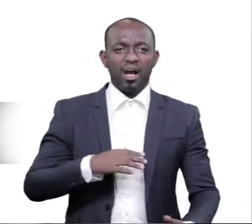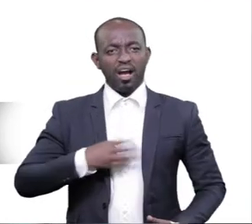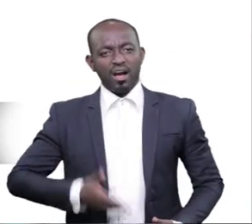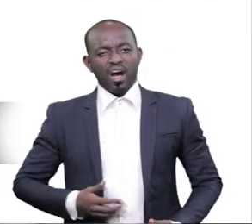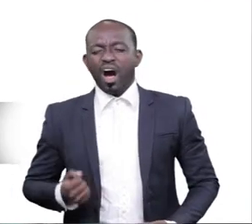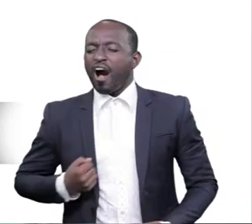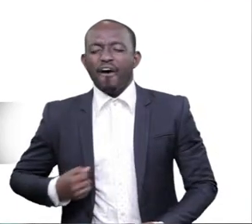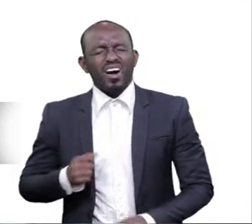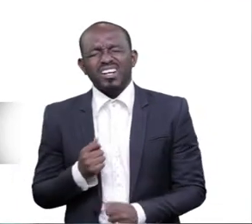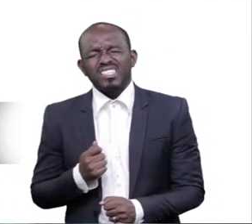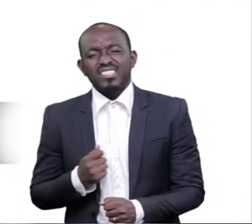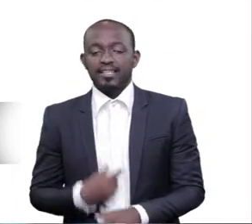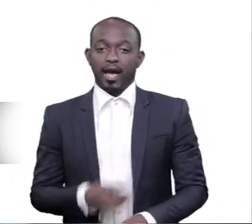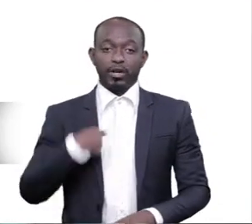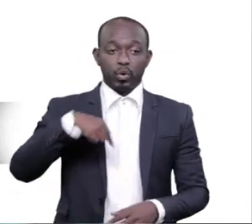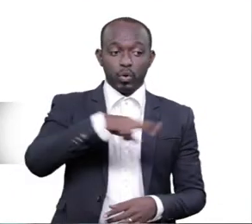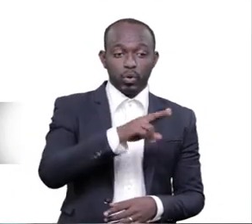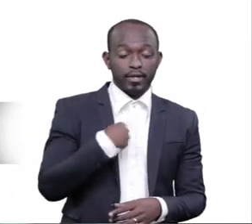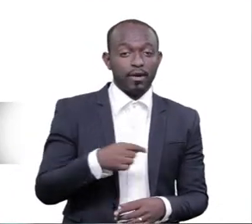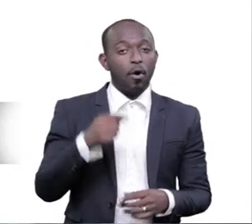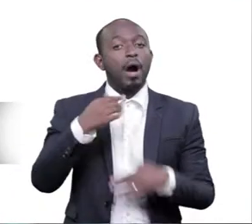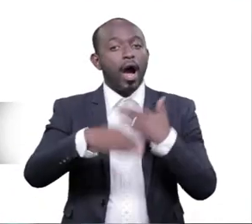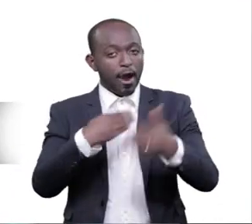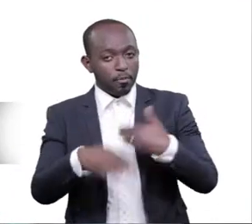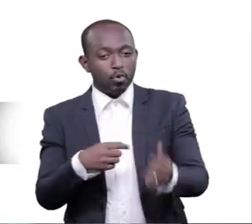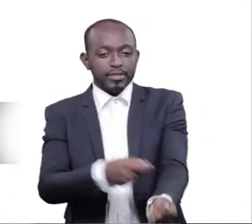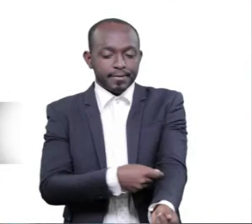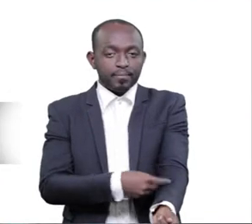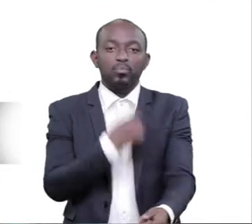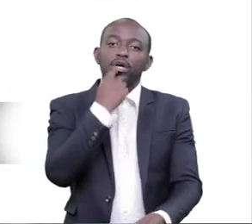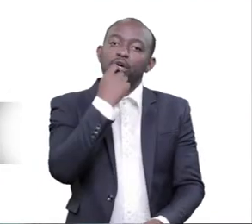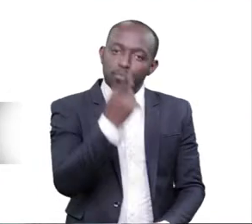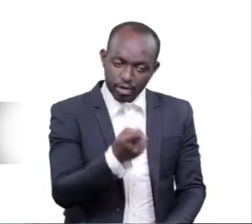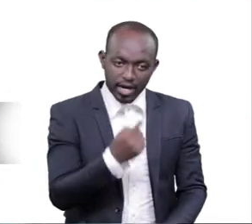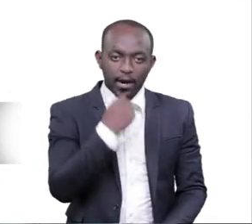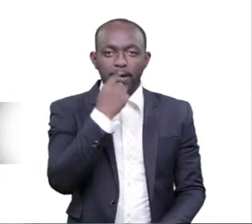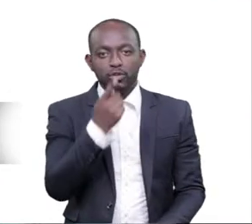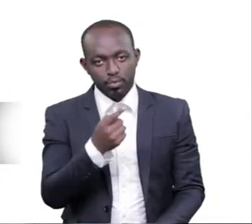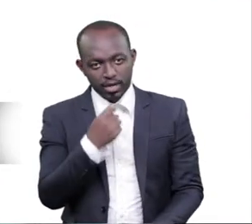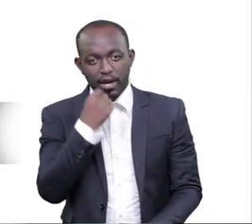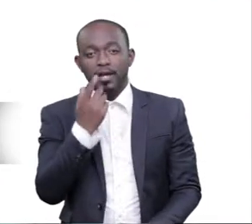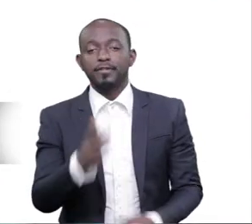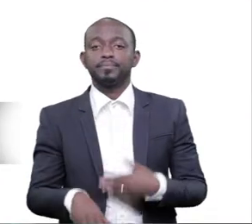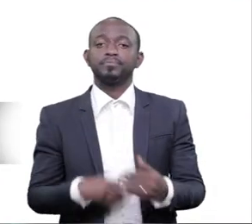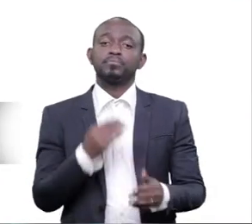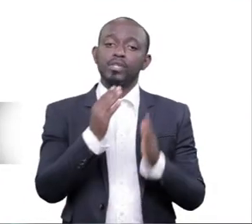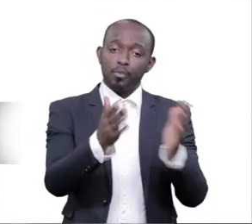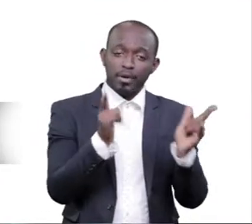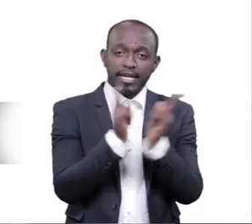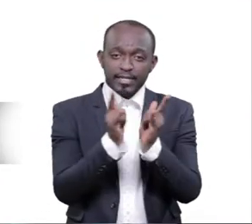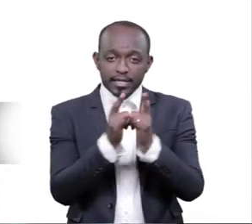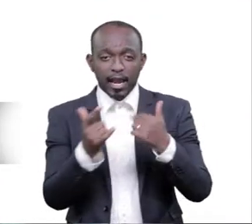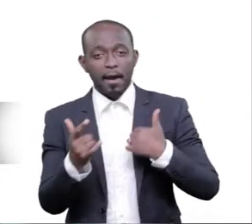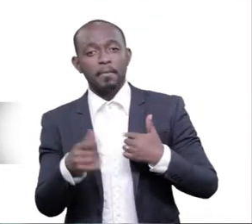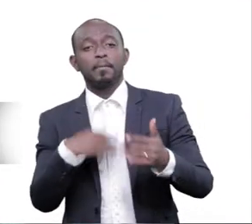kuko twayo kundaga kubihugurirwa cyane n'abaganga nabo najya kwipimisha abaganga bakabimbwira ati nkanakunda